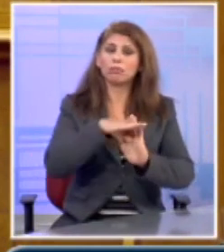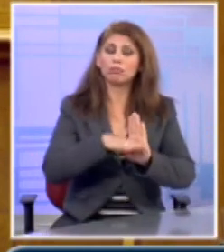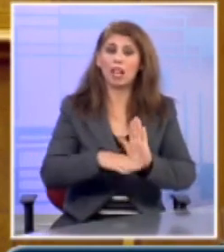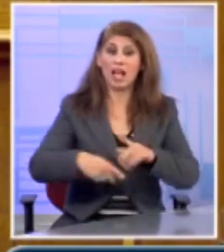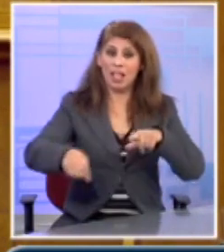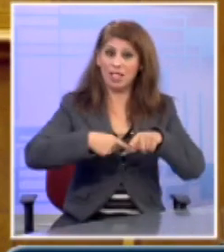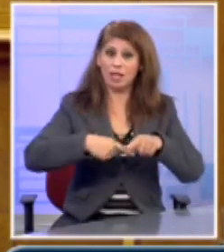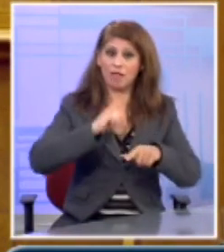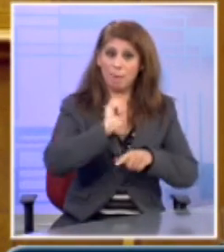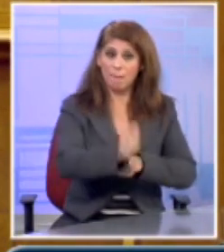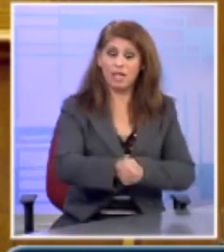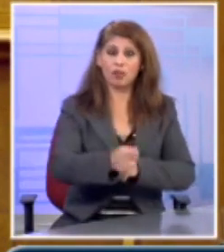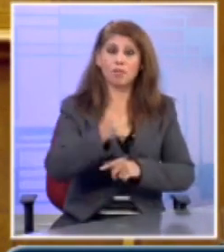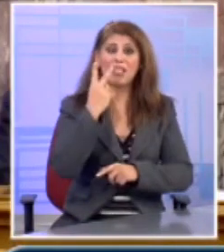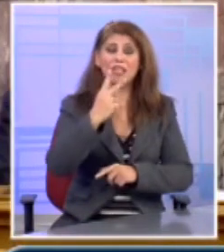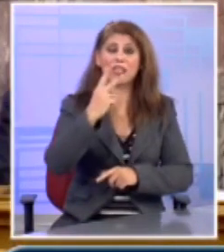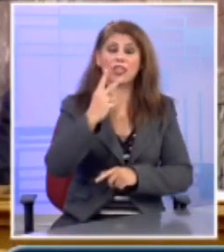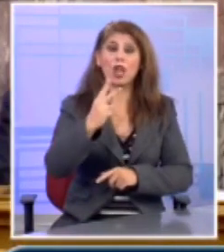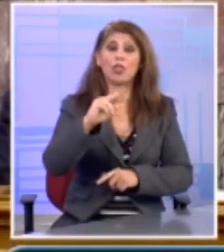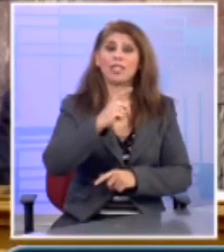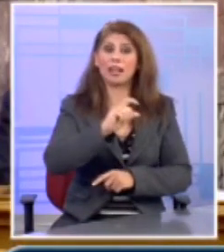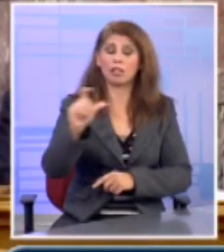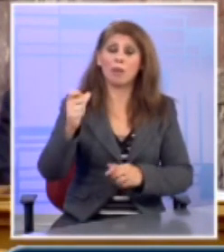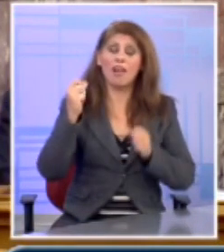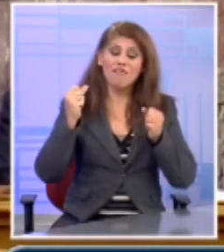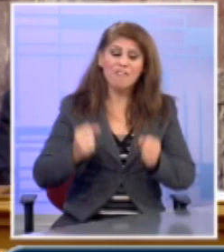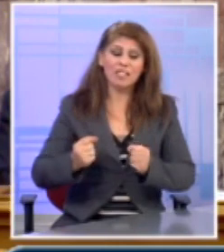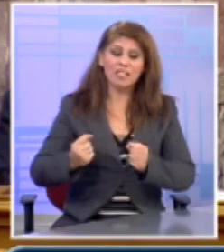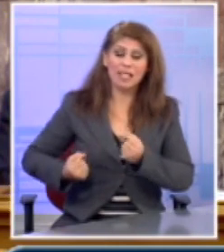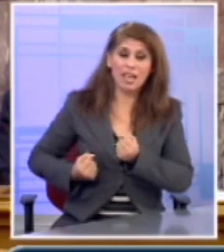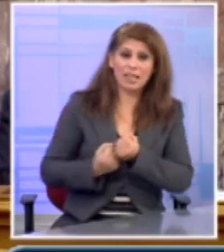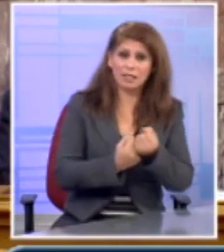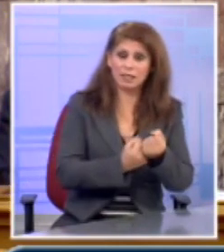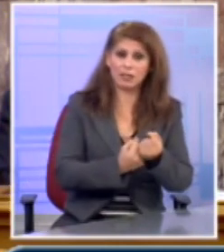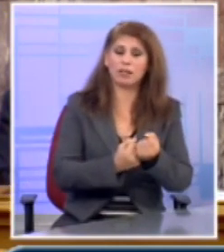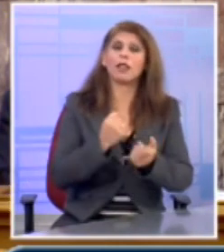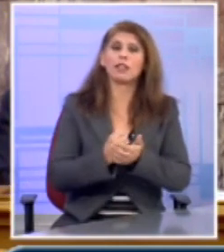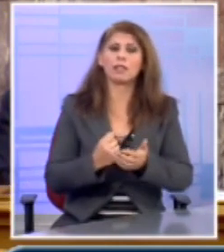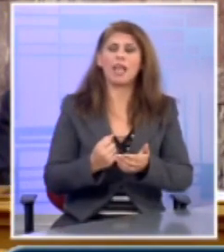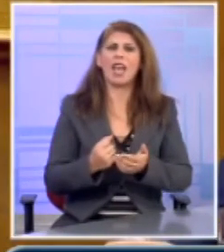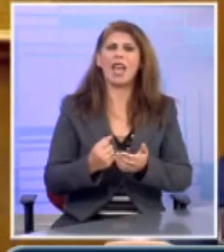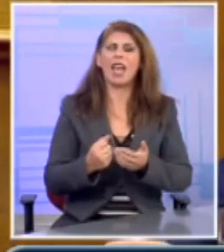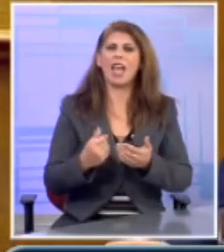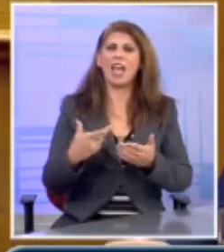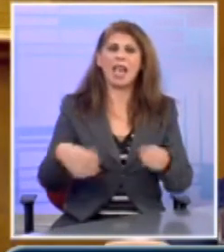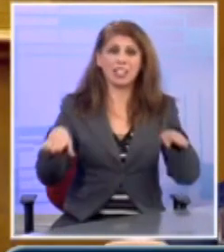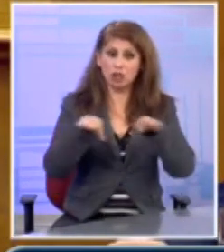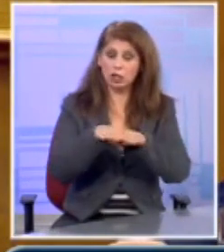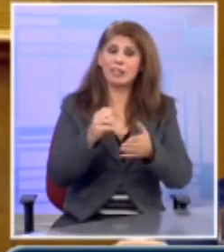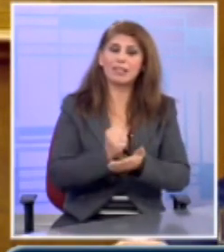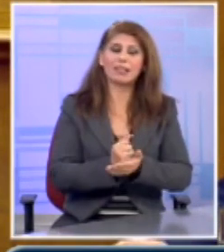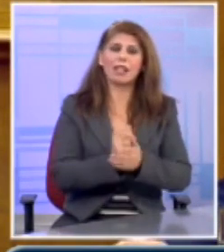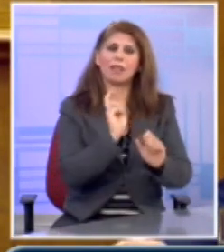συνολικά 2 δις, 1,2 δις της βασικής ενίσχυσης και της εξισωτικής και 800 εκατομμύρια για εκκρεμότητες